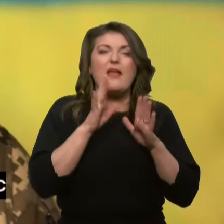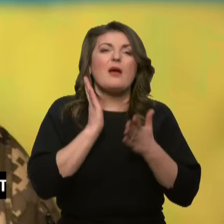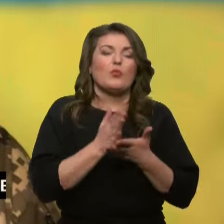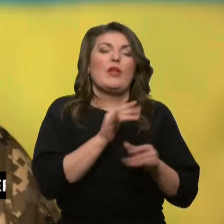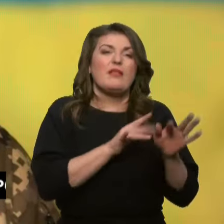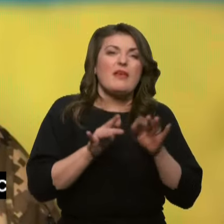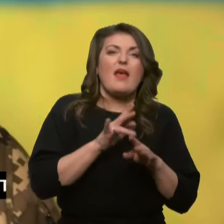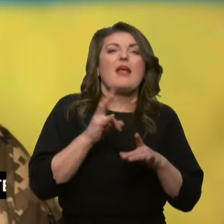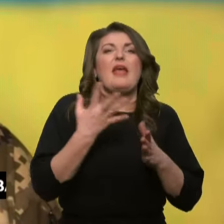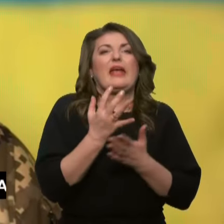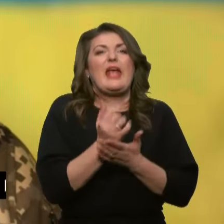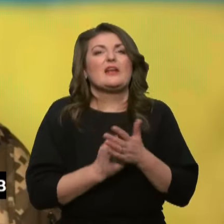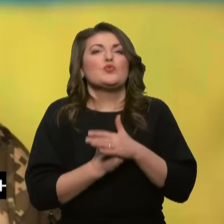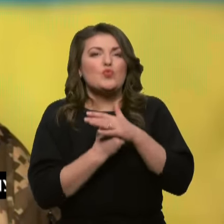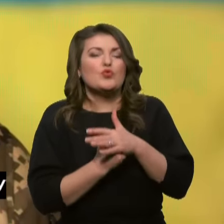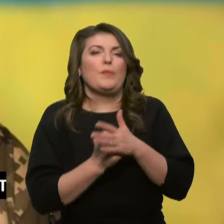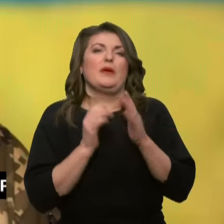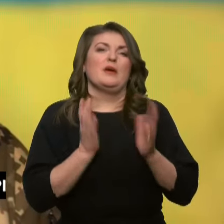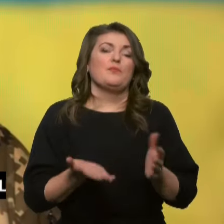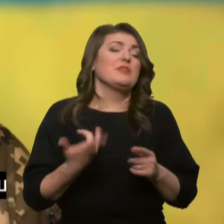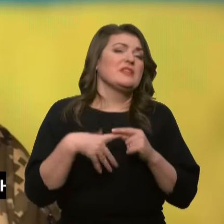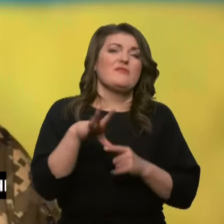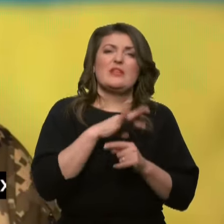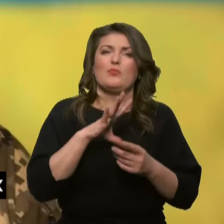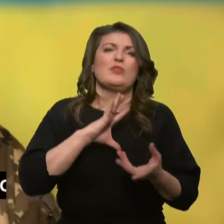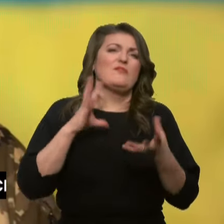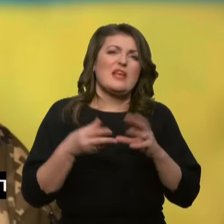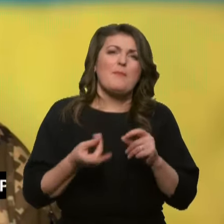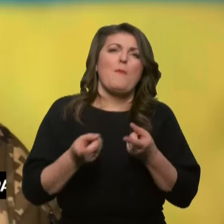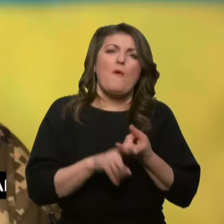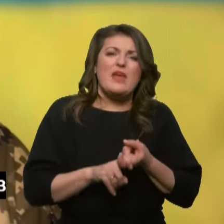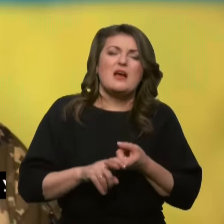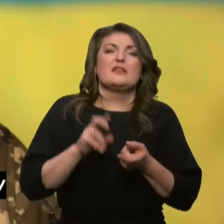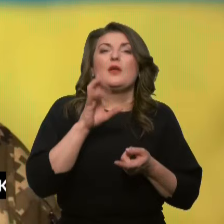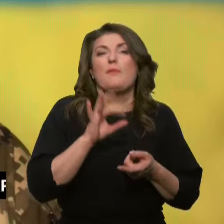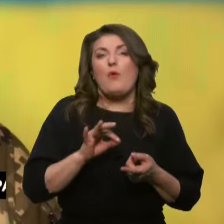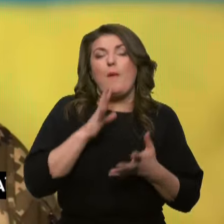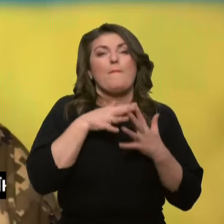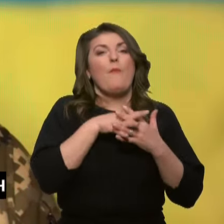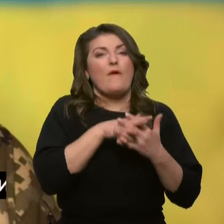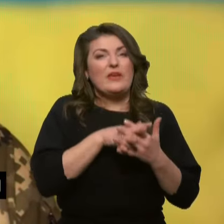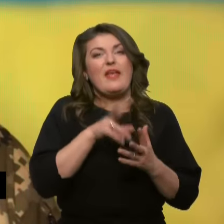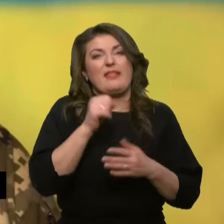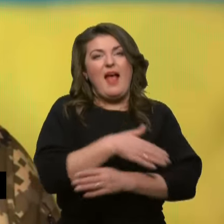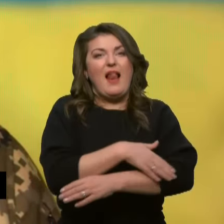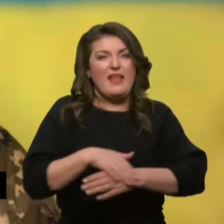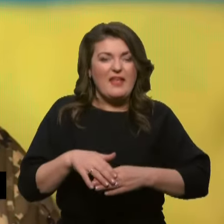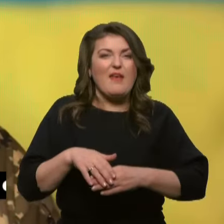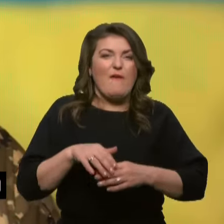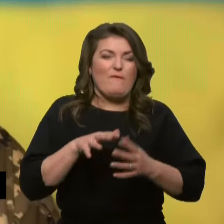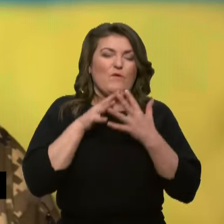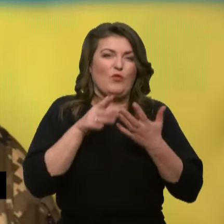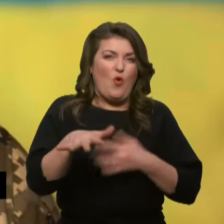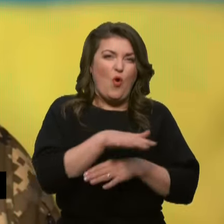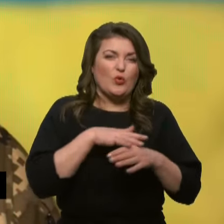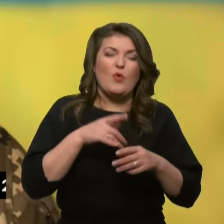який ресурс опиратися. Це все буде взаємопов'язано, бо бойові дії на лінії фронту – це